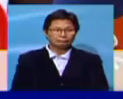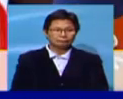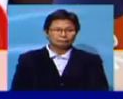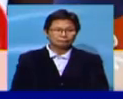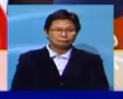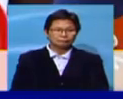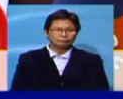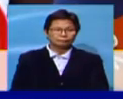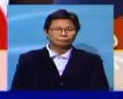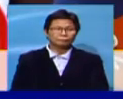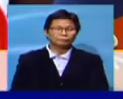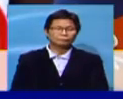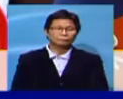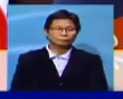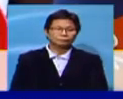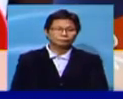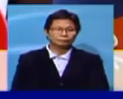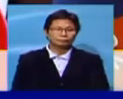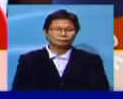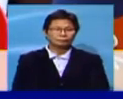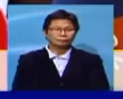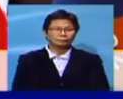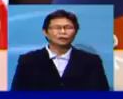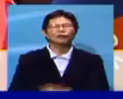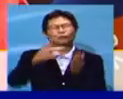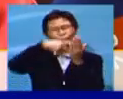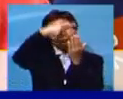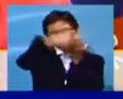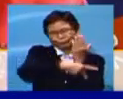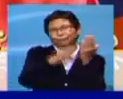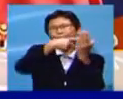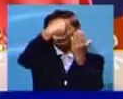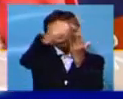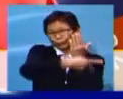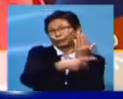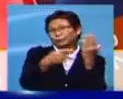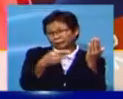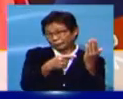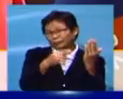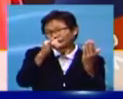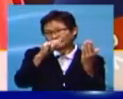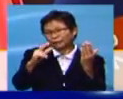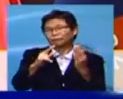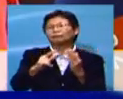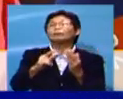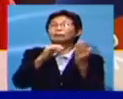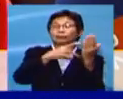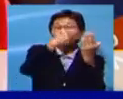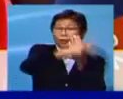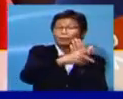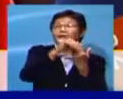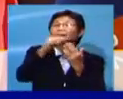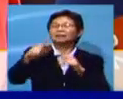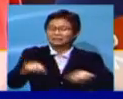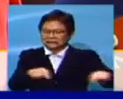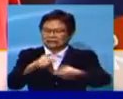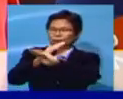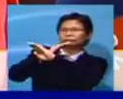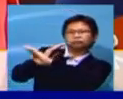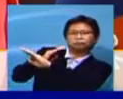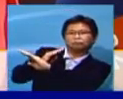slum tindakan yang sedemikian adalah merupakan tindakan preventif yang